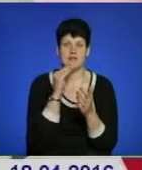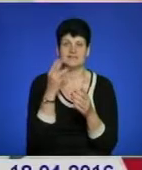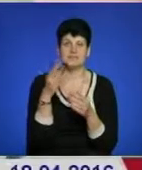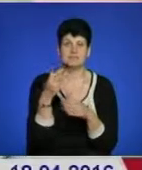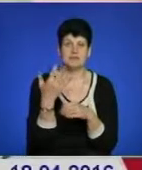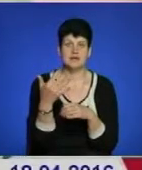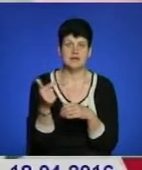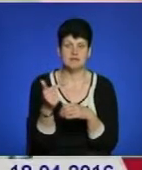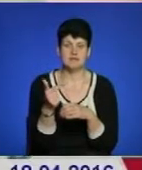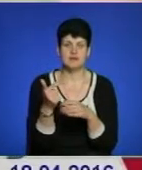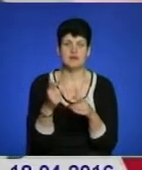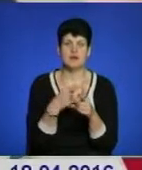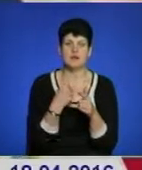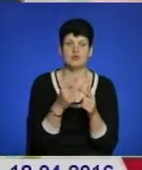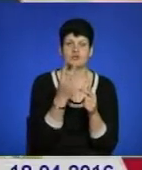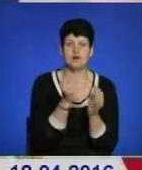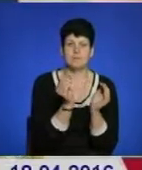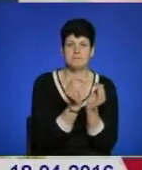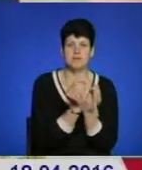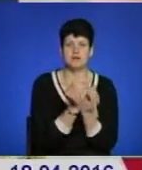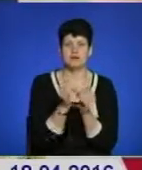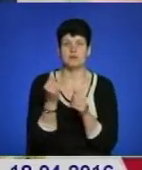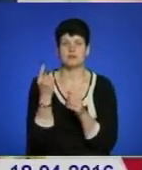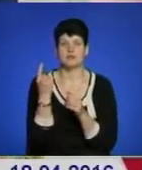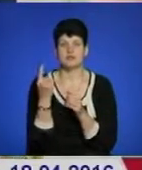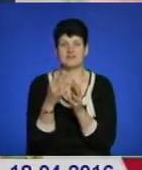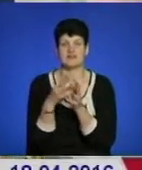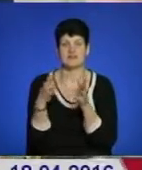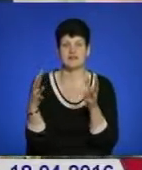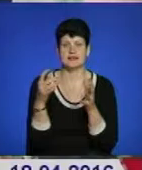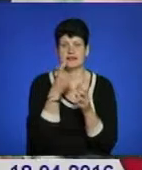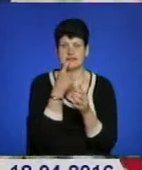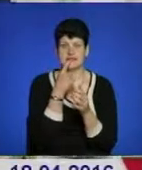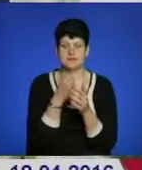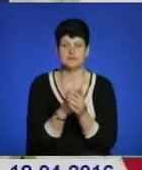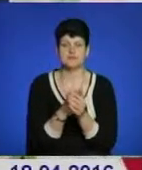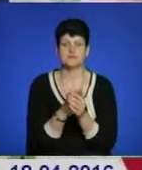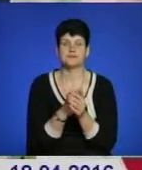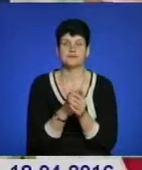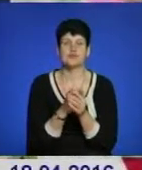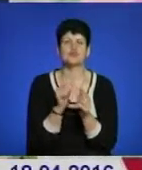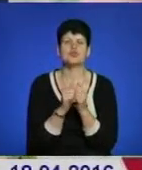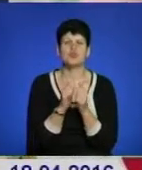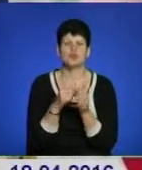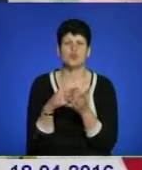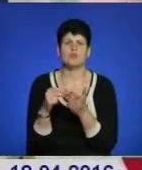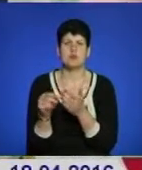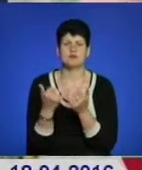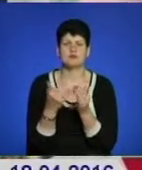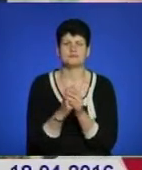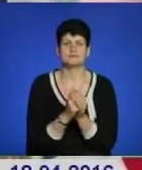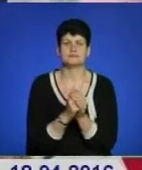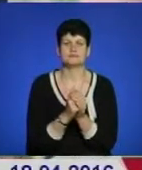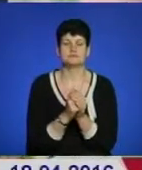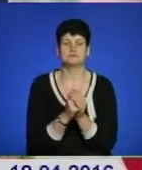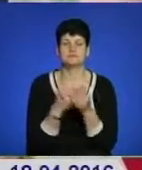35 гривень є або два менших, або одне велике яйце. Що найчастіше купують наразі?